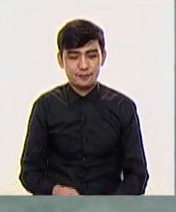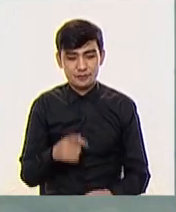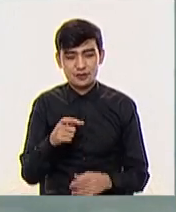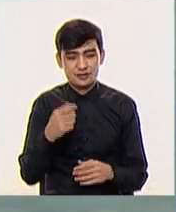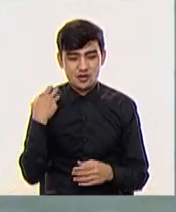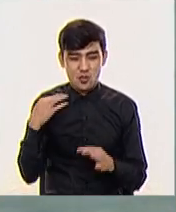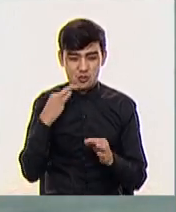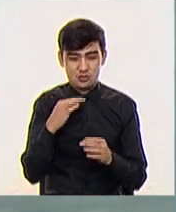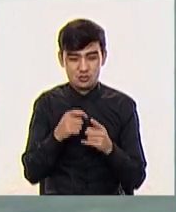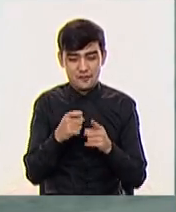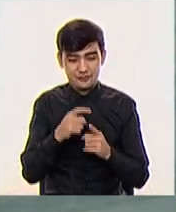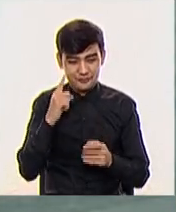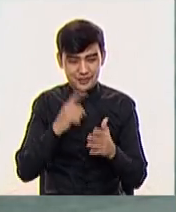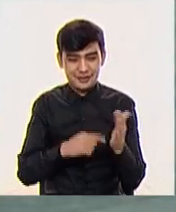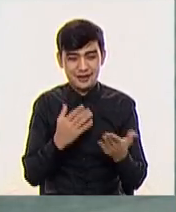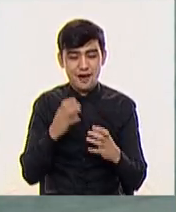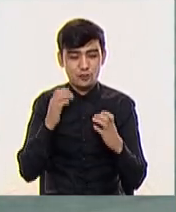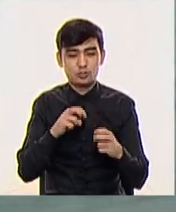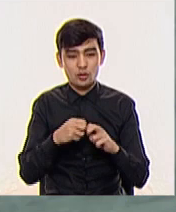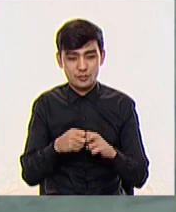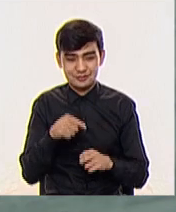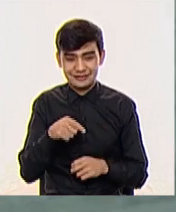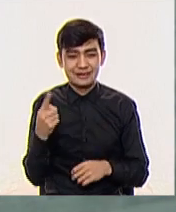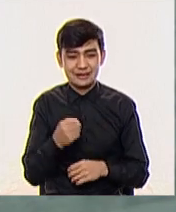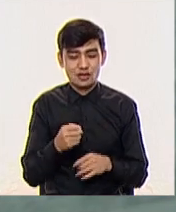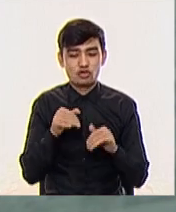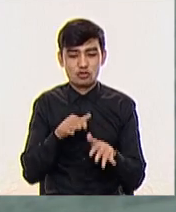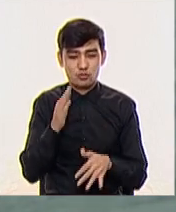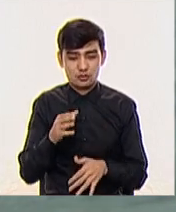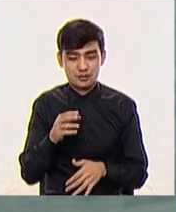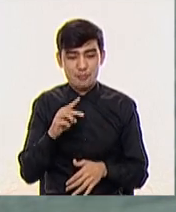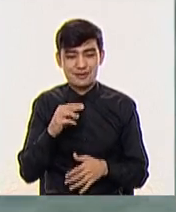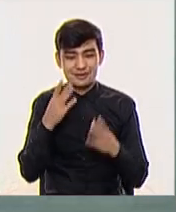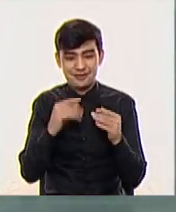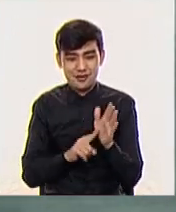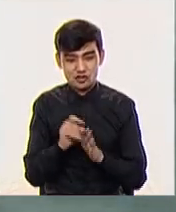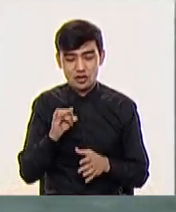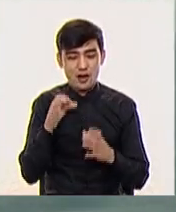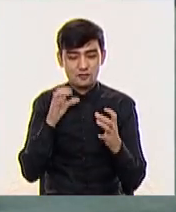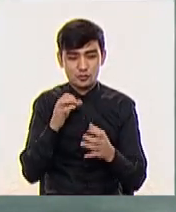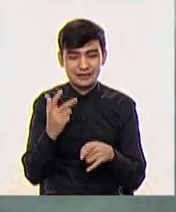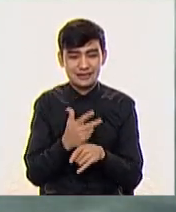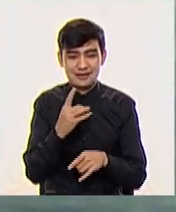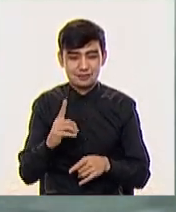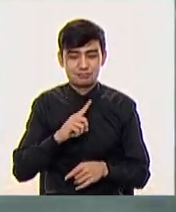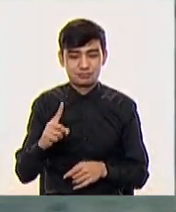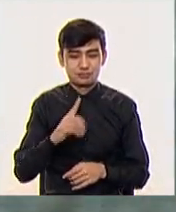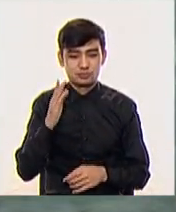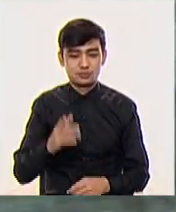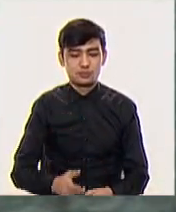сөзіне сенсек, күнгейліктер үшін автобус мәселесі осы аптада шешілмек. Жұмадан бастап қоғамдық көліктер үш мезгіл жүретін